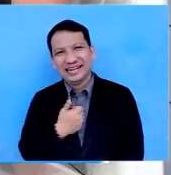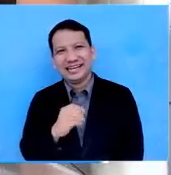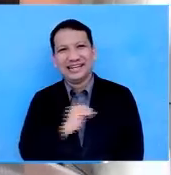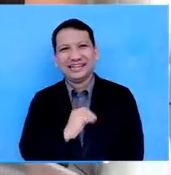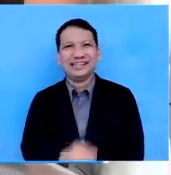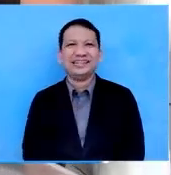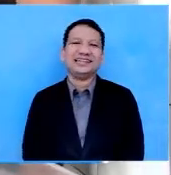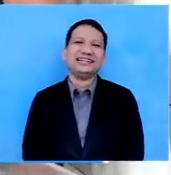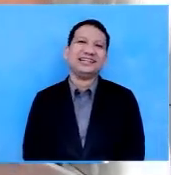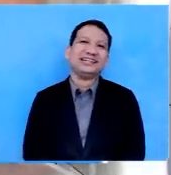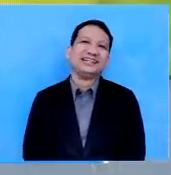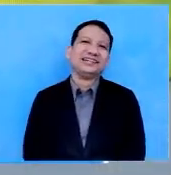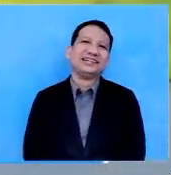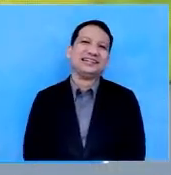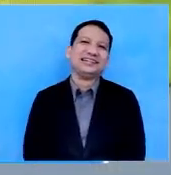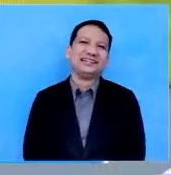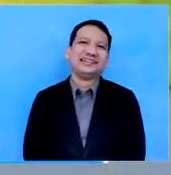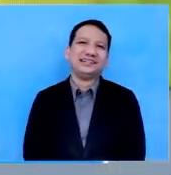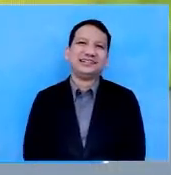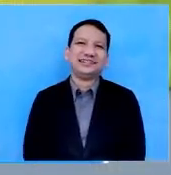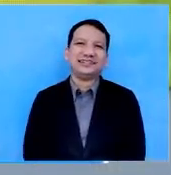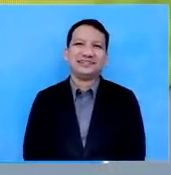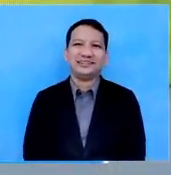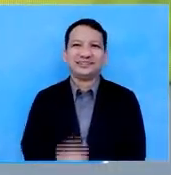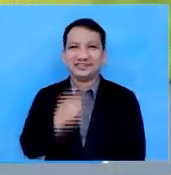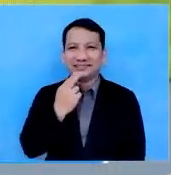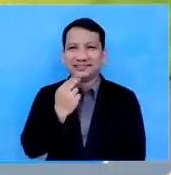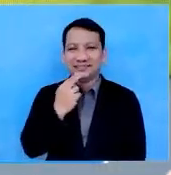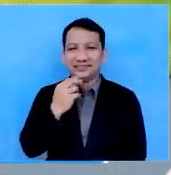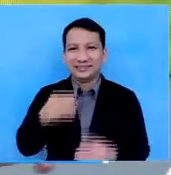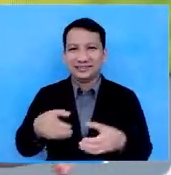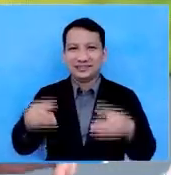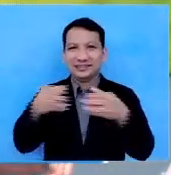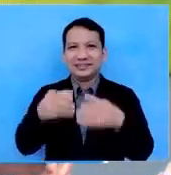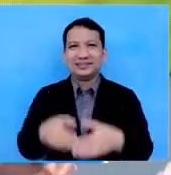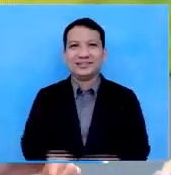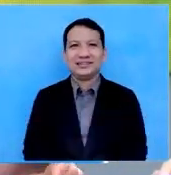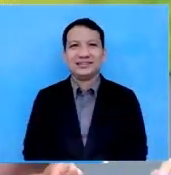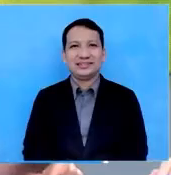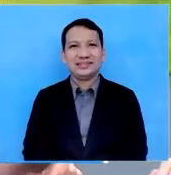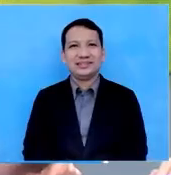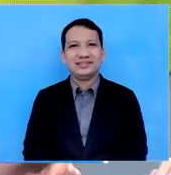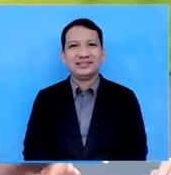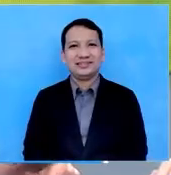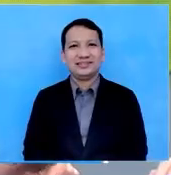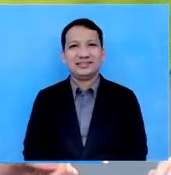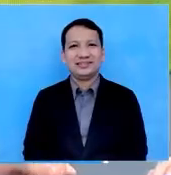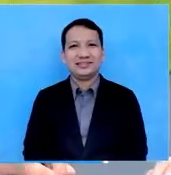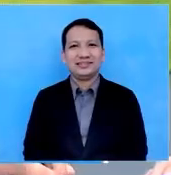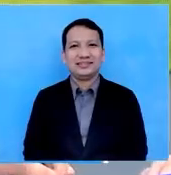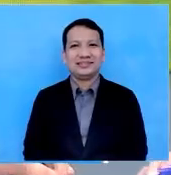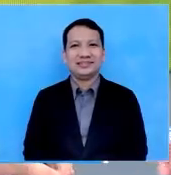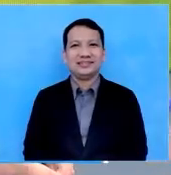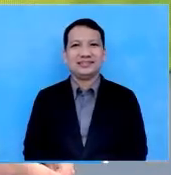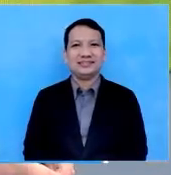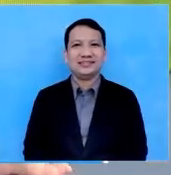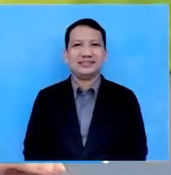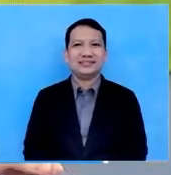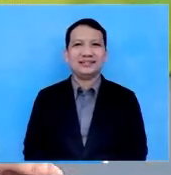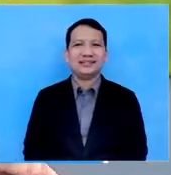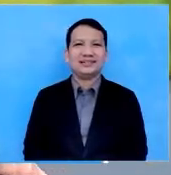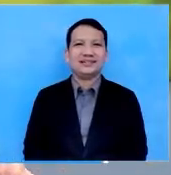Privacy, no? Oo. Ang cute, napaka-cute ng pagkakagawa mo. Akala ko fake cake, pero hindi totoo to. Opo. Ang galing.